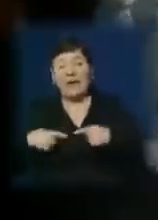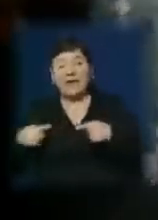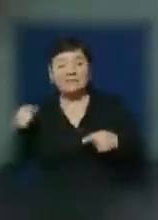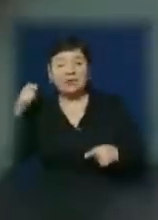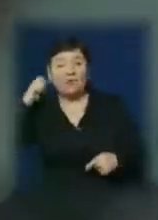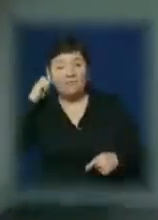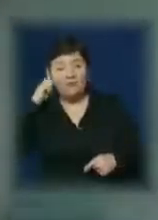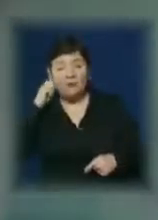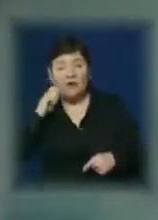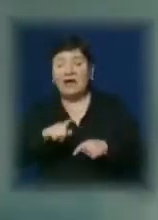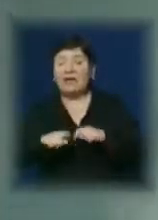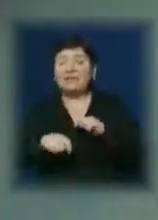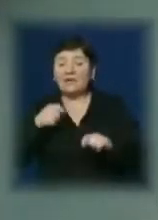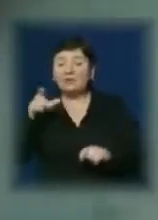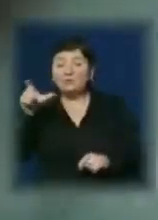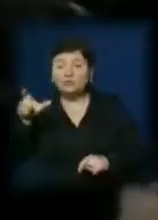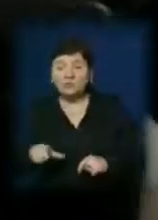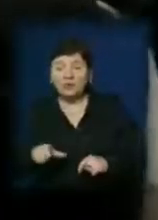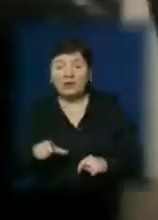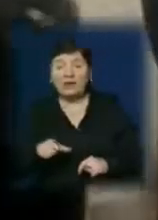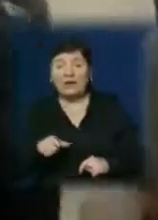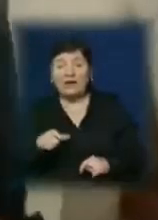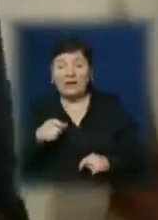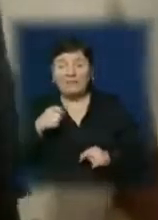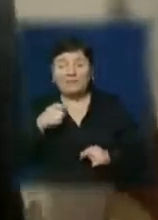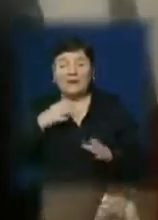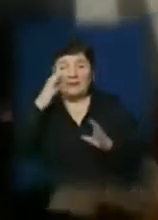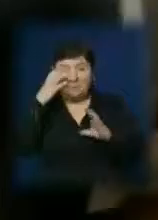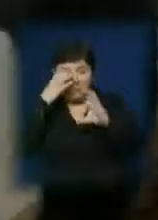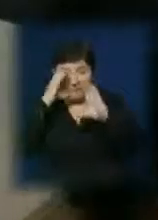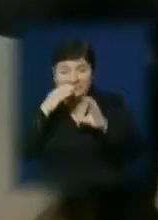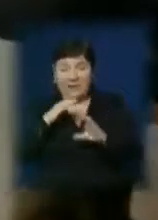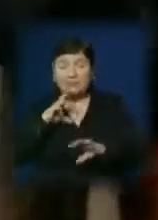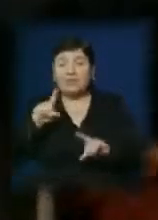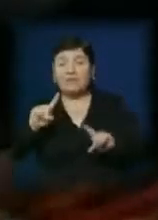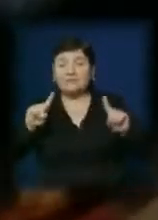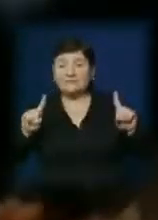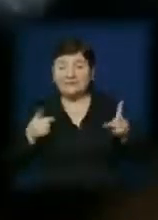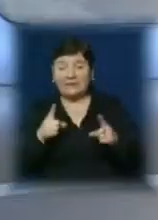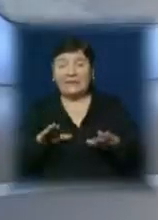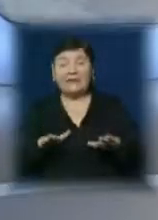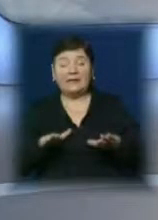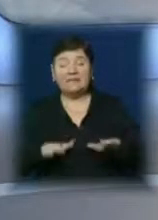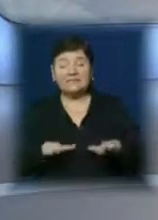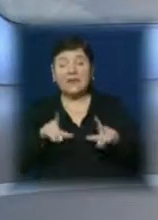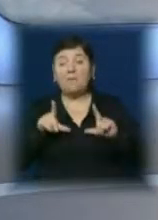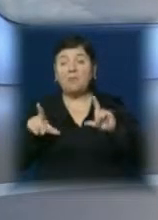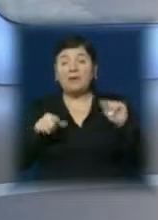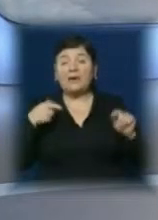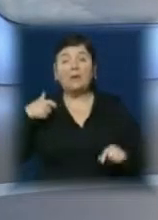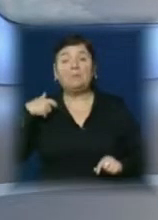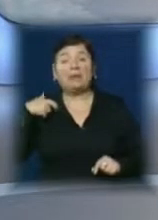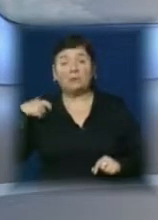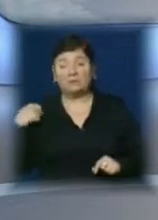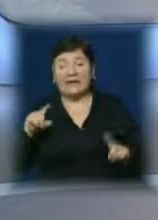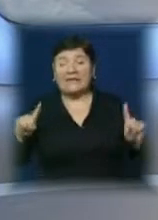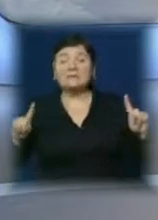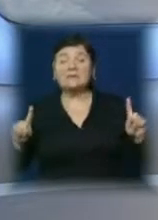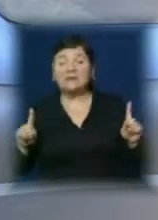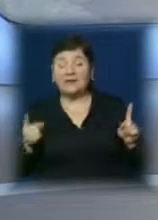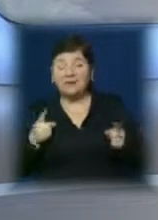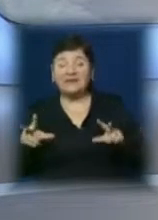Після свят до Європи намагаються потрапити не тільки заробітчани, а й нелегали. Напередодні прикордонники Мукачівського загону затримали